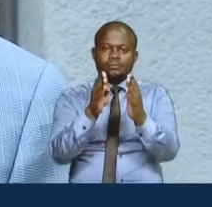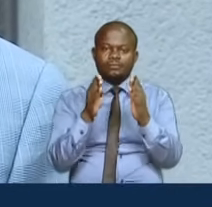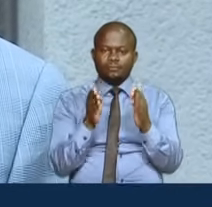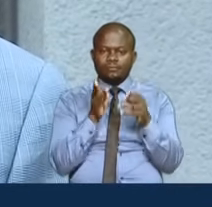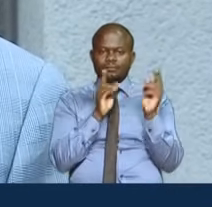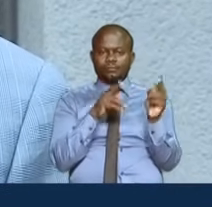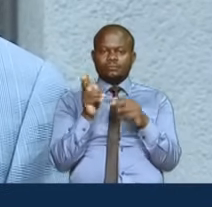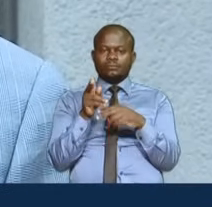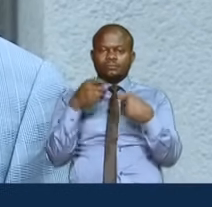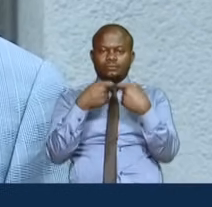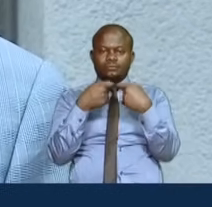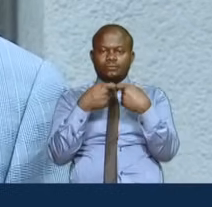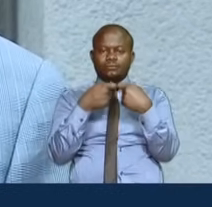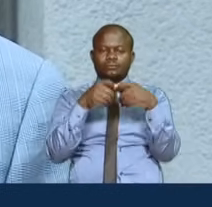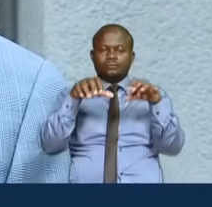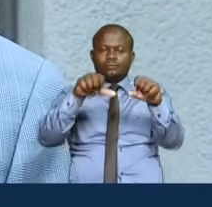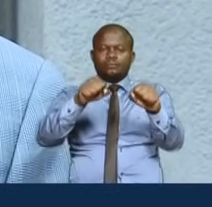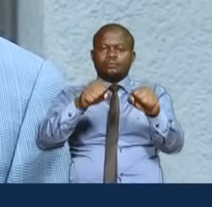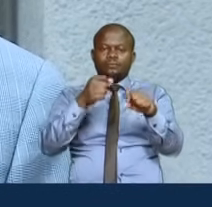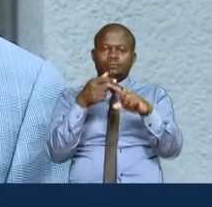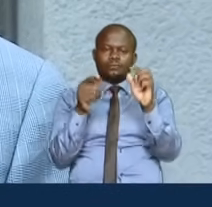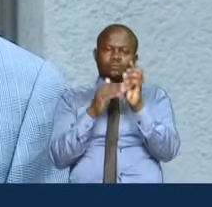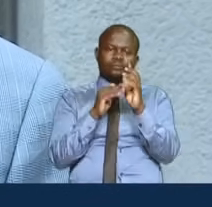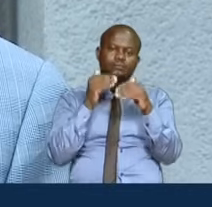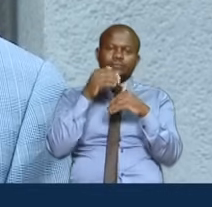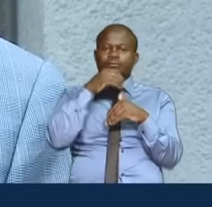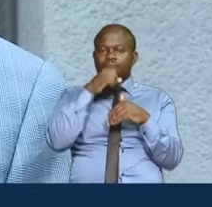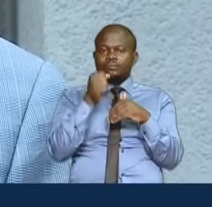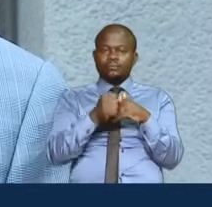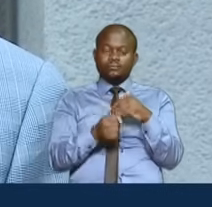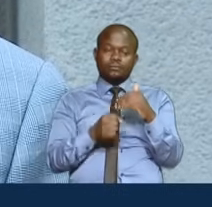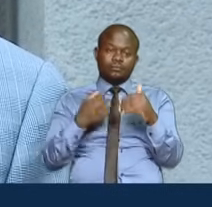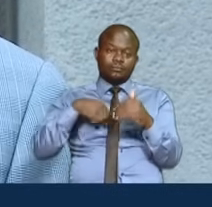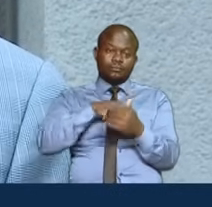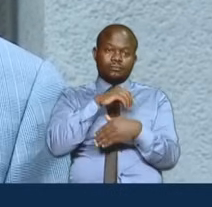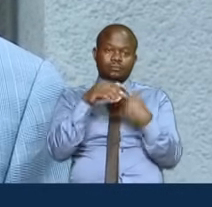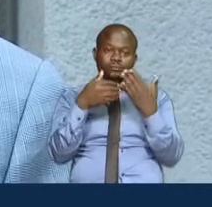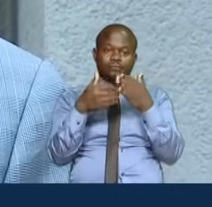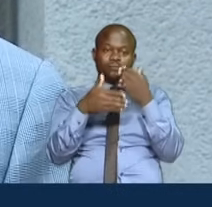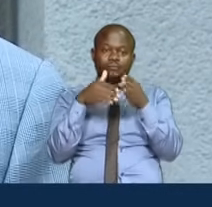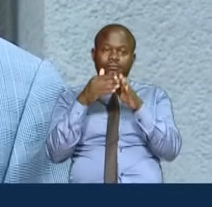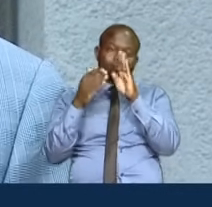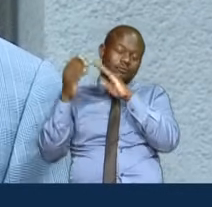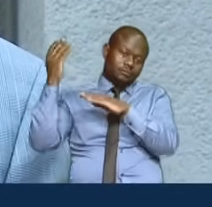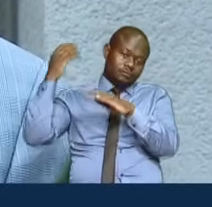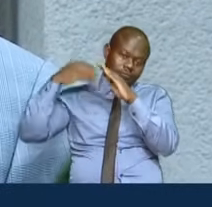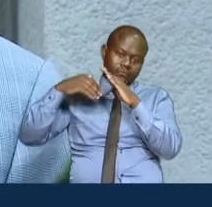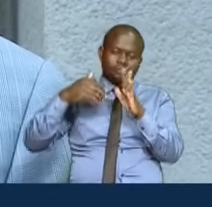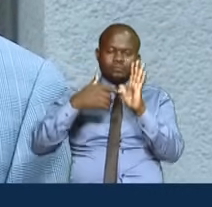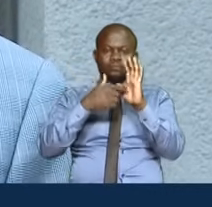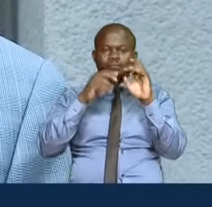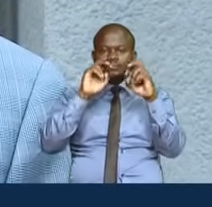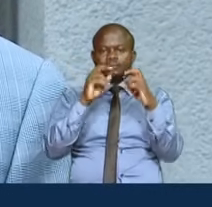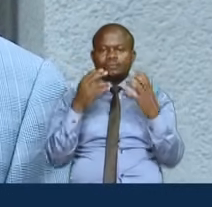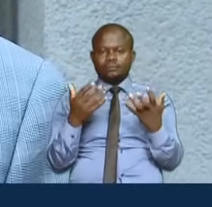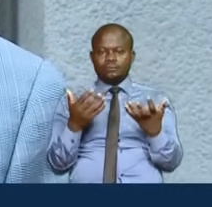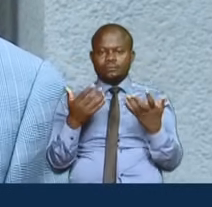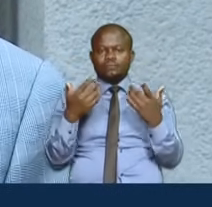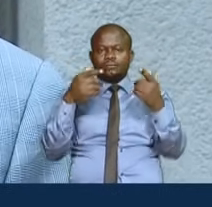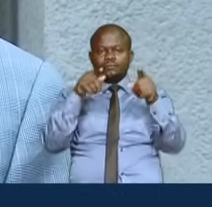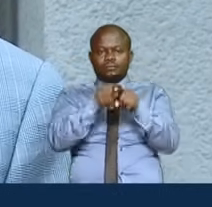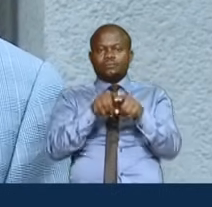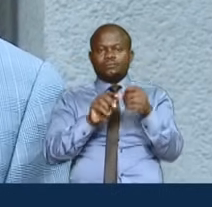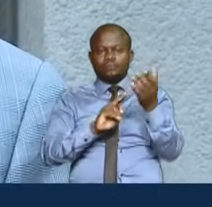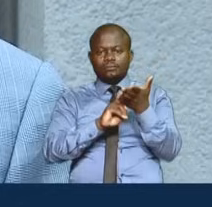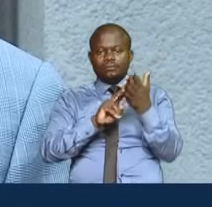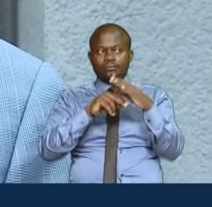usanzwe amashanyarazi bafatiraho, ariko ushaje ukaba wari waranubatswe na kera cyane, bigaragara ko isa nkaho wari